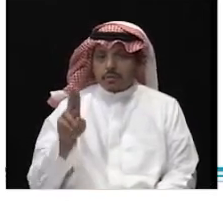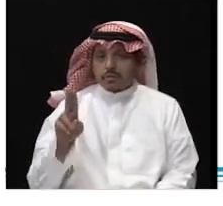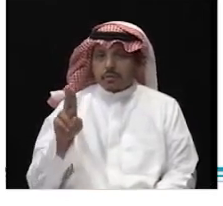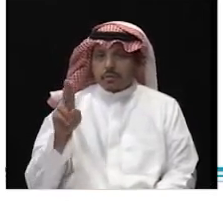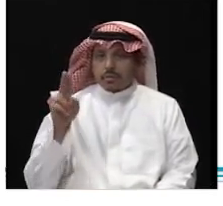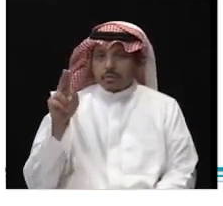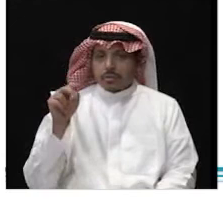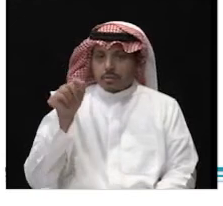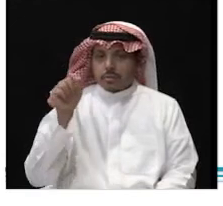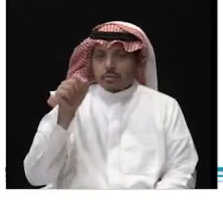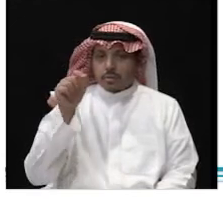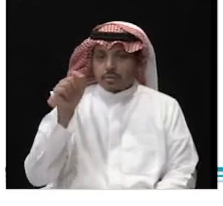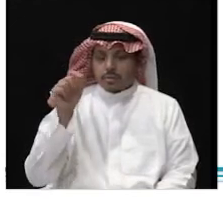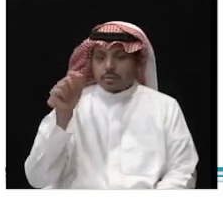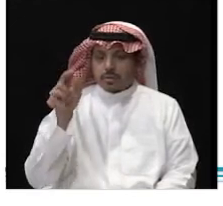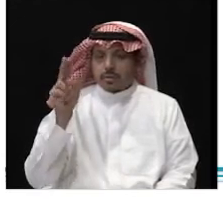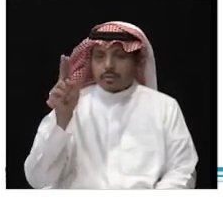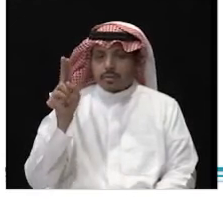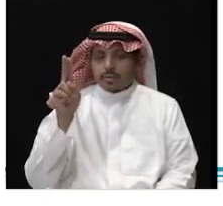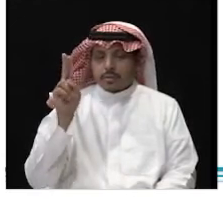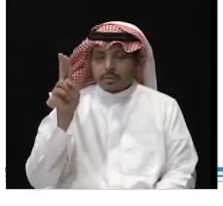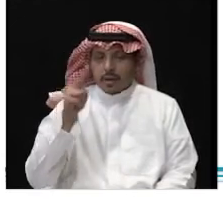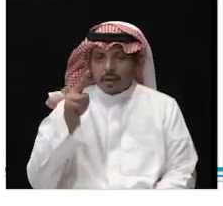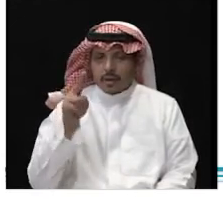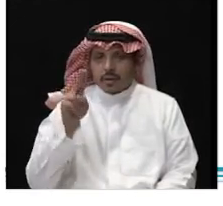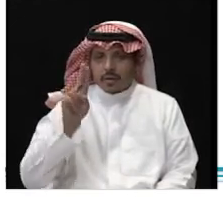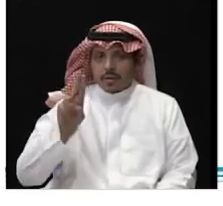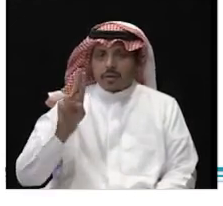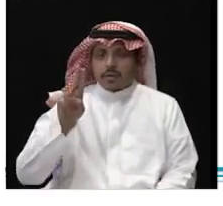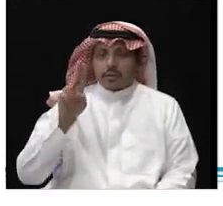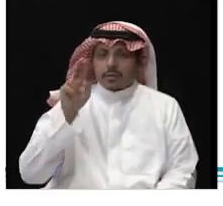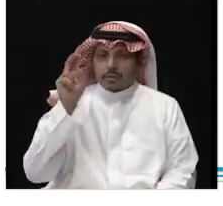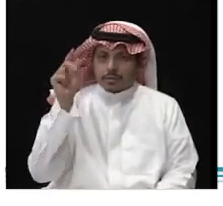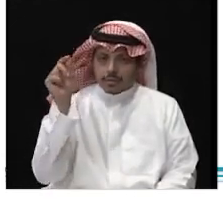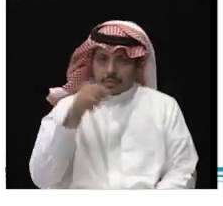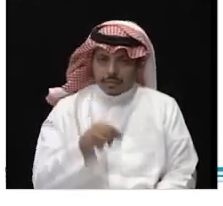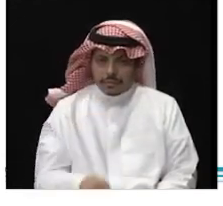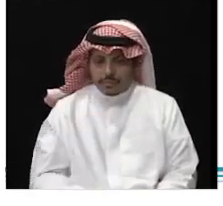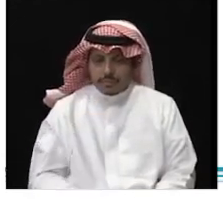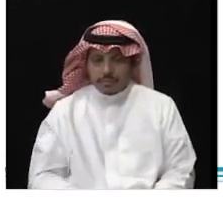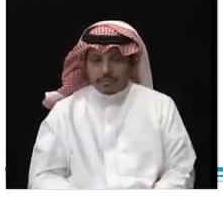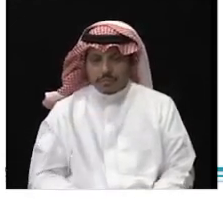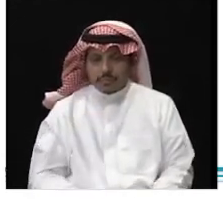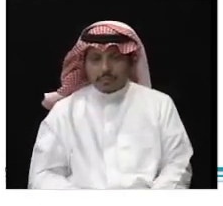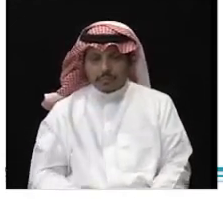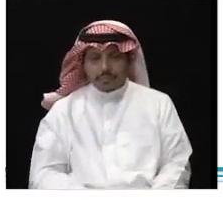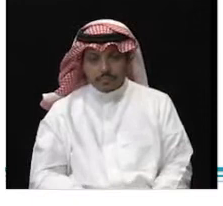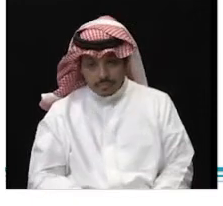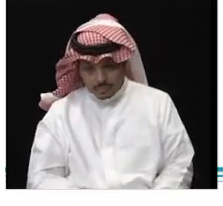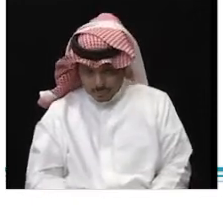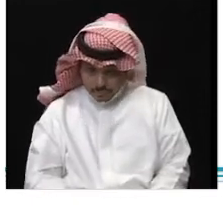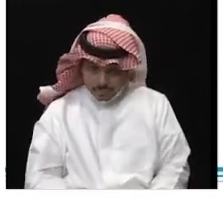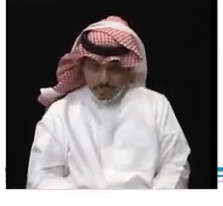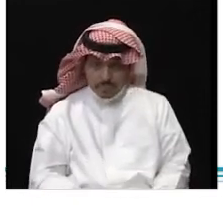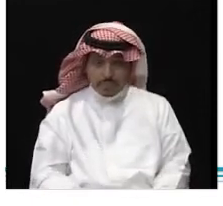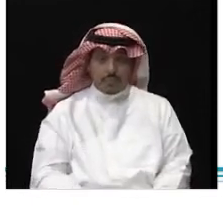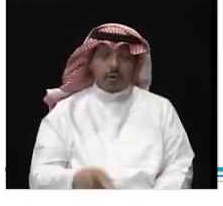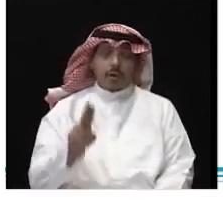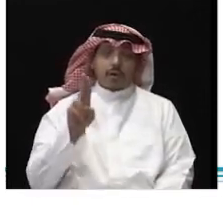التنوين نقول تن تن، عفوا نقول تن. إذا تاء